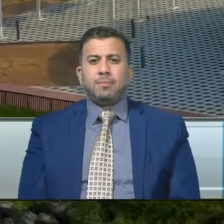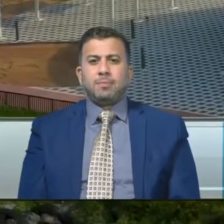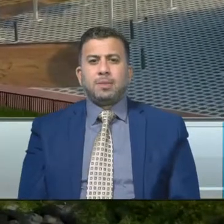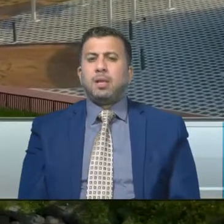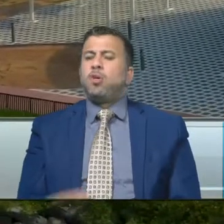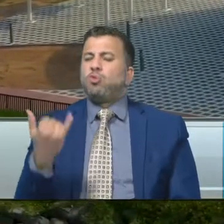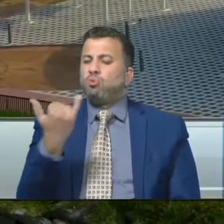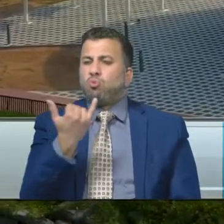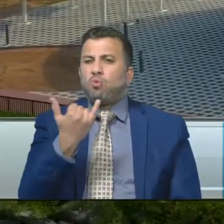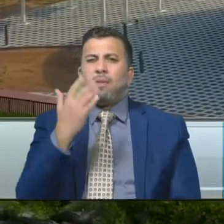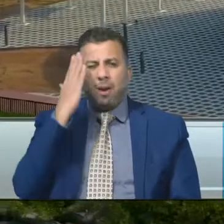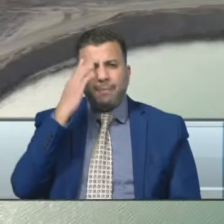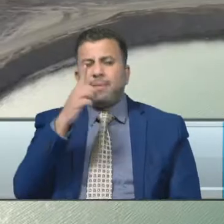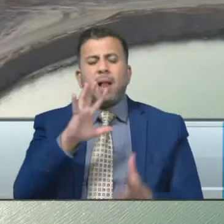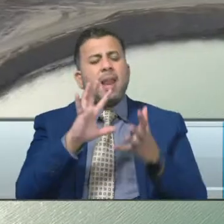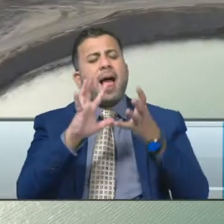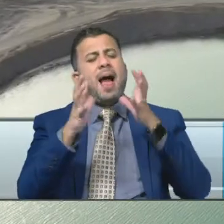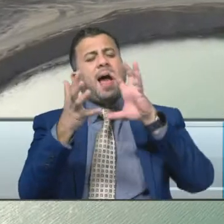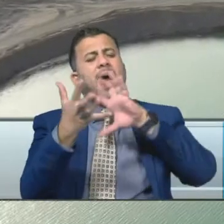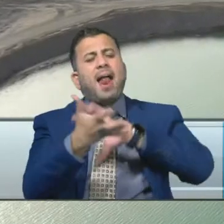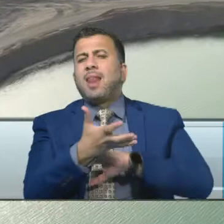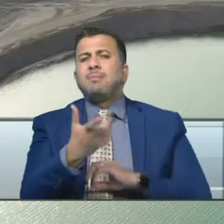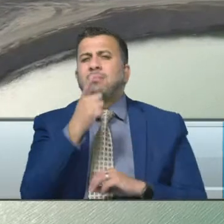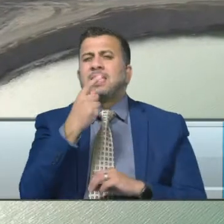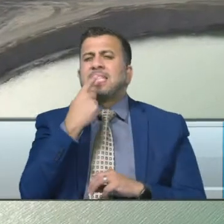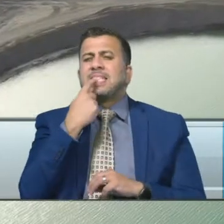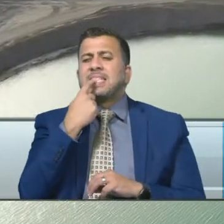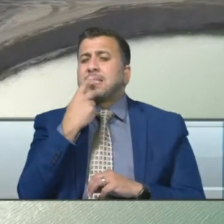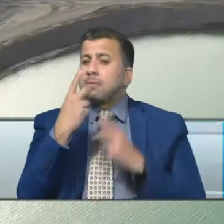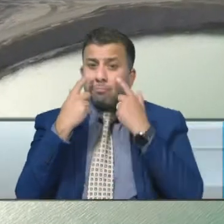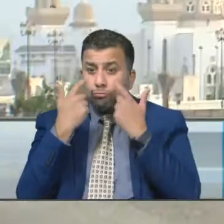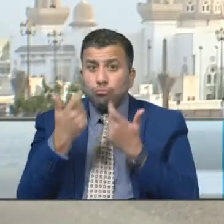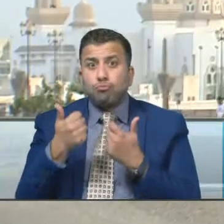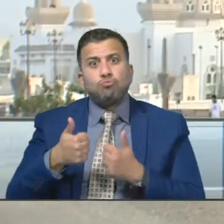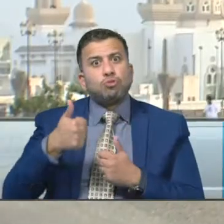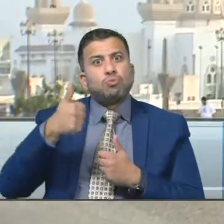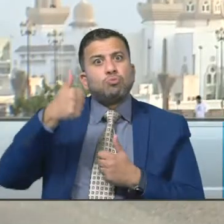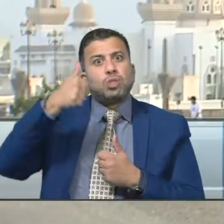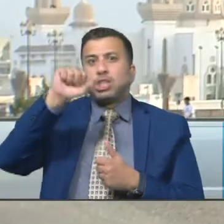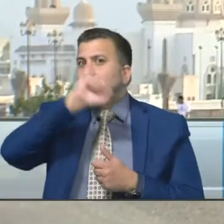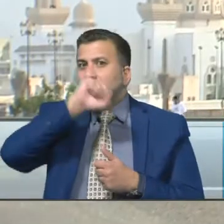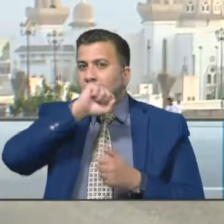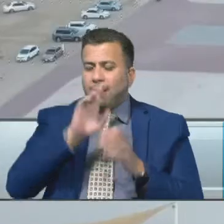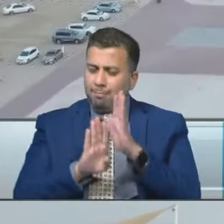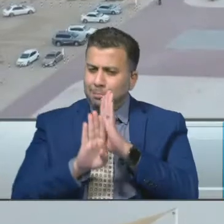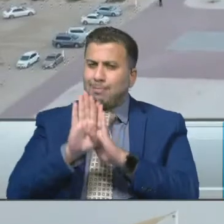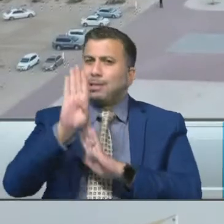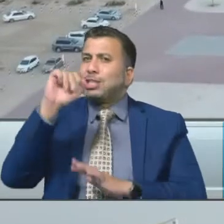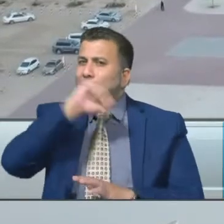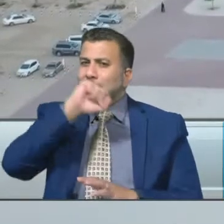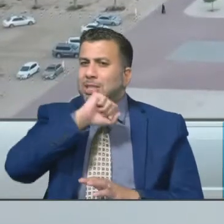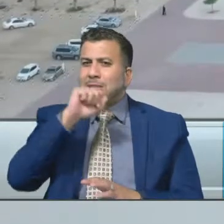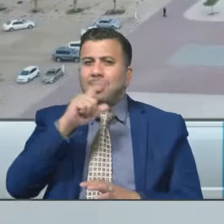ورغم الظروف التي مر بها العالم، إلا أنه من الأعوام الشاهدة على إنجازات إمارة الشارقة التي